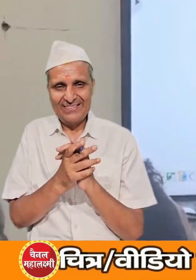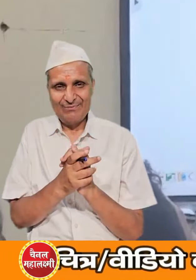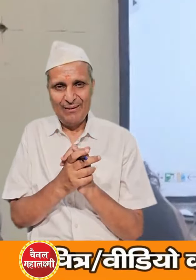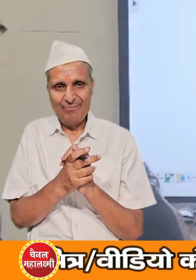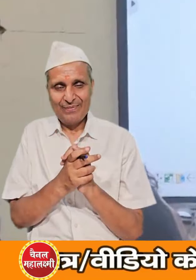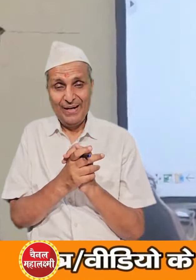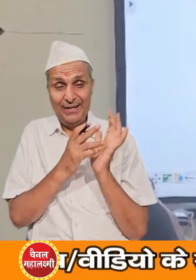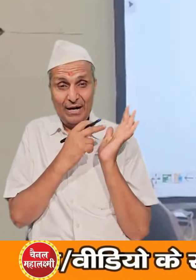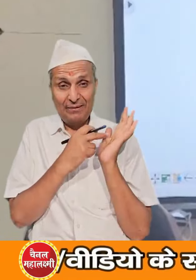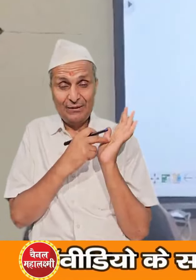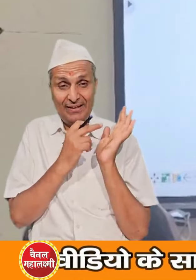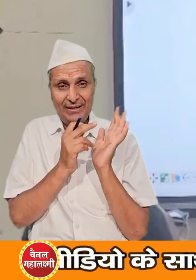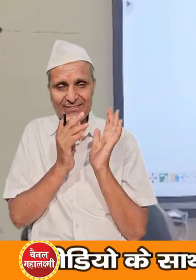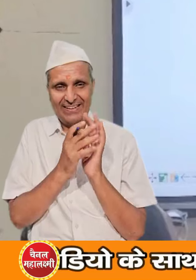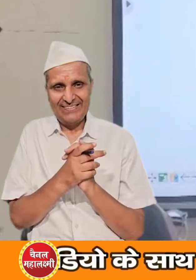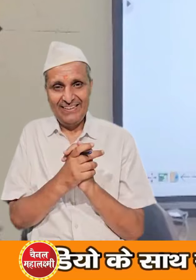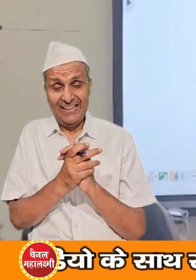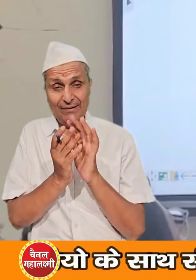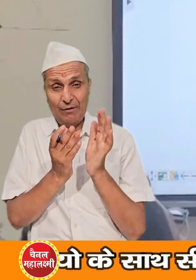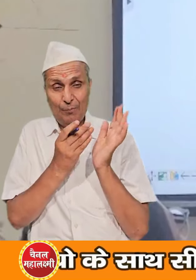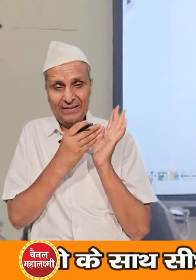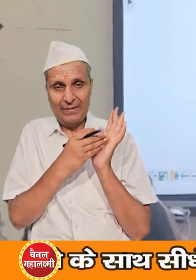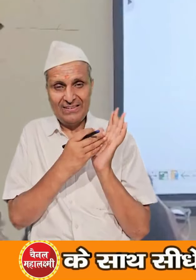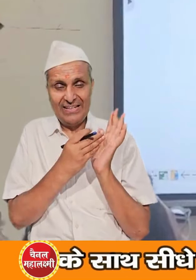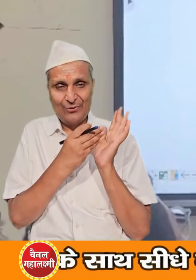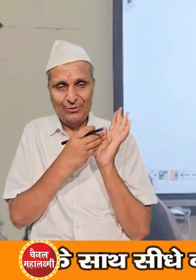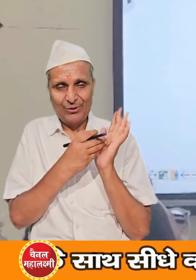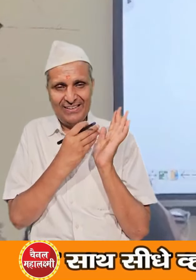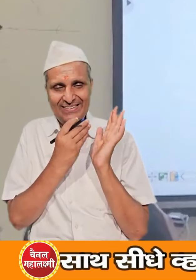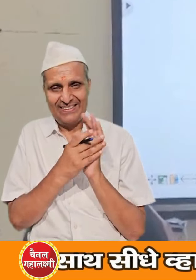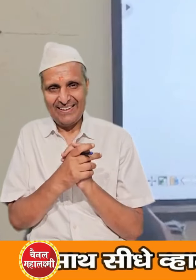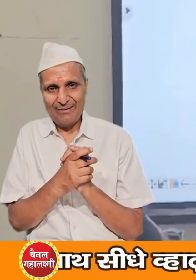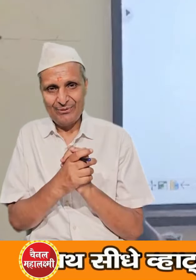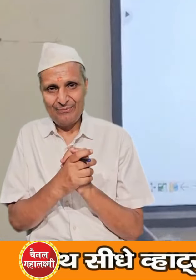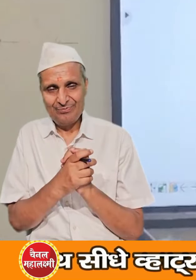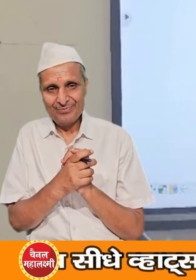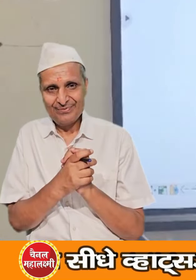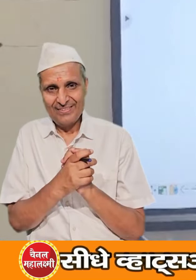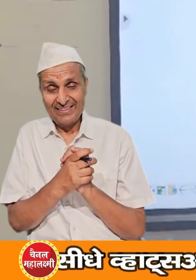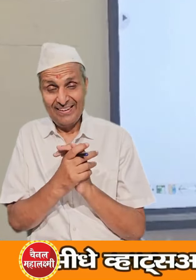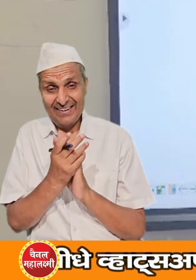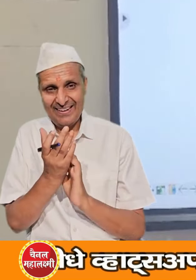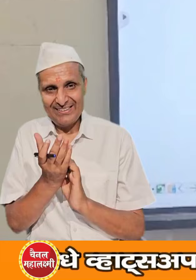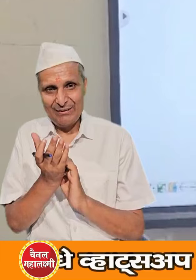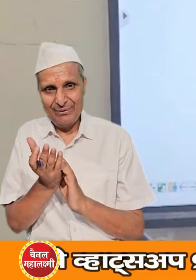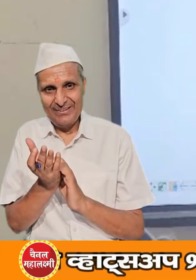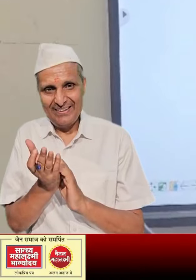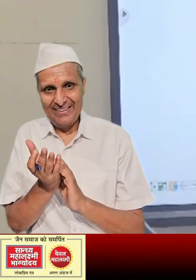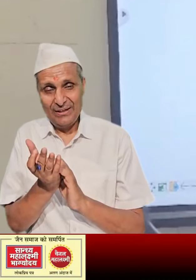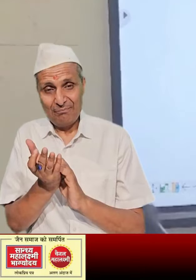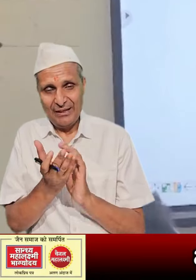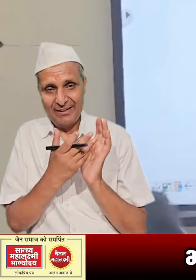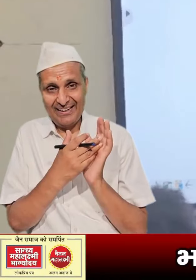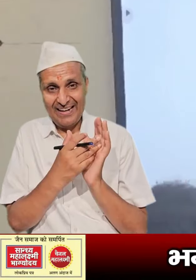जोड़ेंगे साथ में नियाप शवन नियम सागर जी जबलपुर प्रतिभा स्थली के कुछ दिन पुराने चित्र दिखा रहे हैं आपको क्या कला छिपी हुई